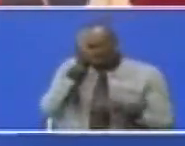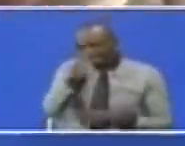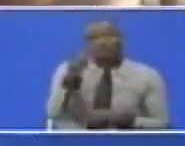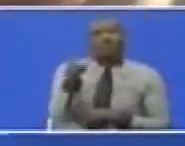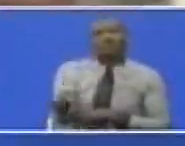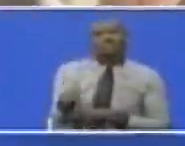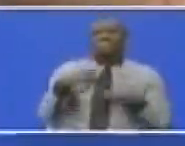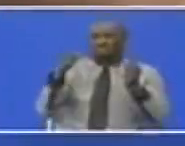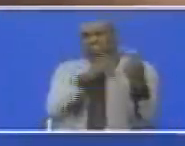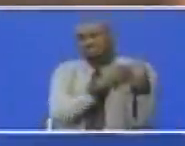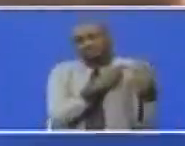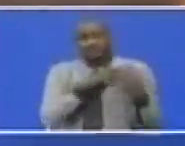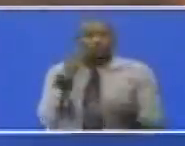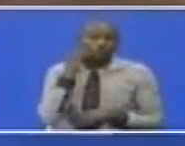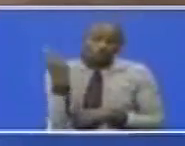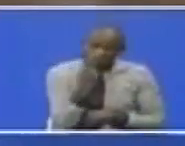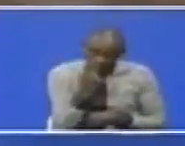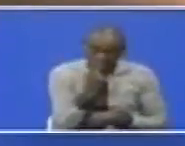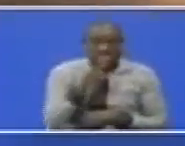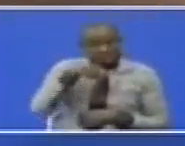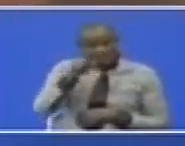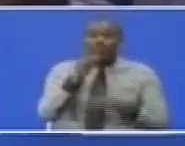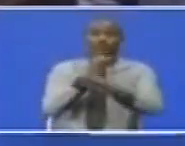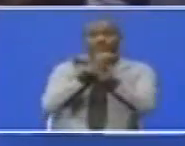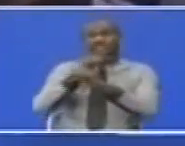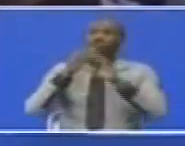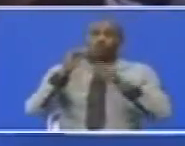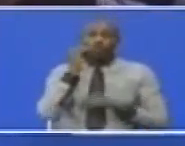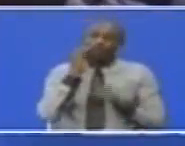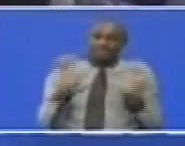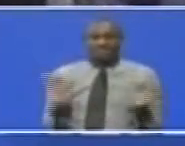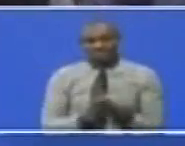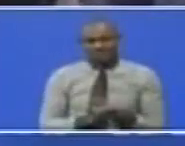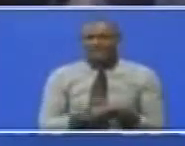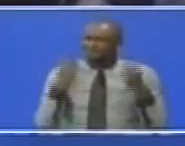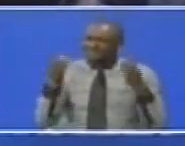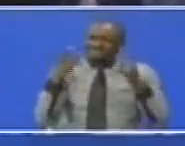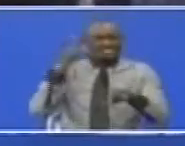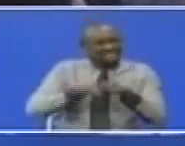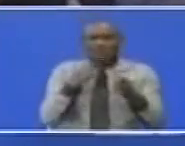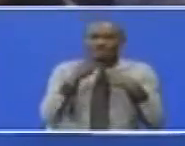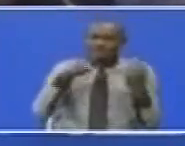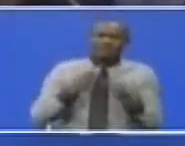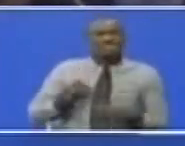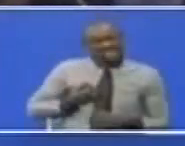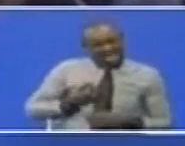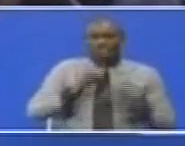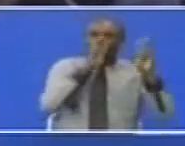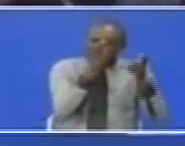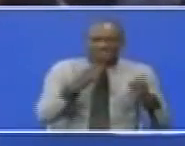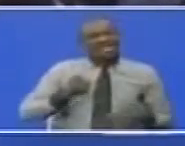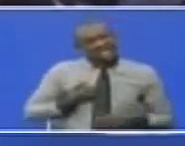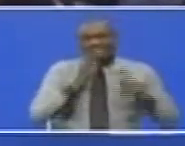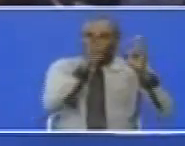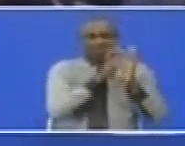kupewa majukumu ya kinyumbani yatakayomfanya mlinda boma. Mara nyingi tunaongea juu ya wasichana. Kila wakati tunaongea juu ya wasichana.